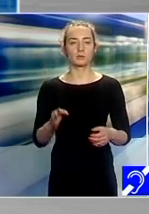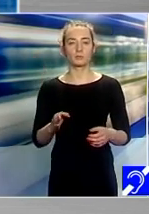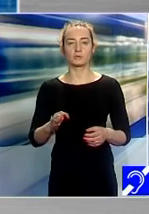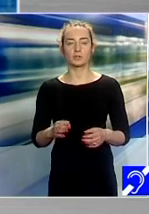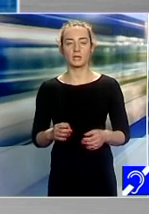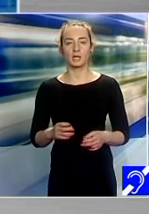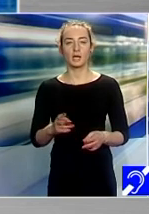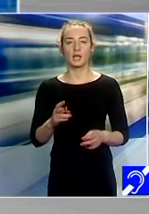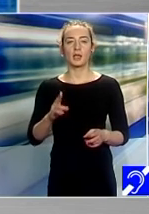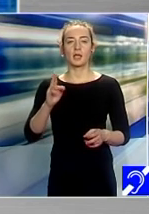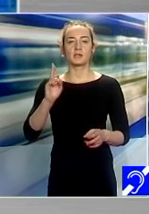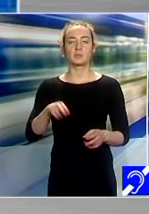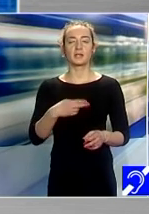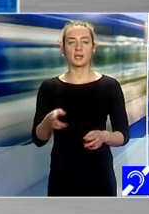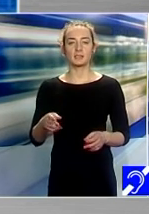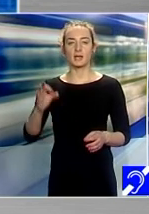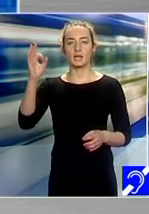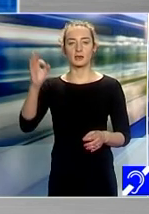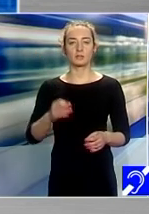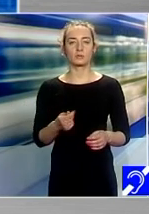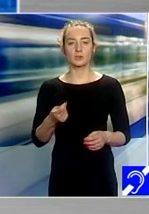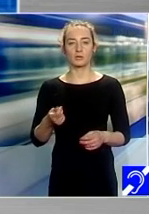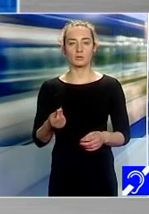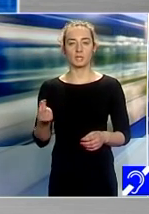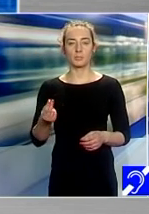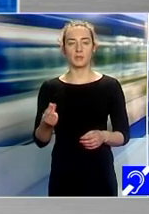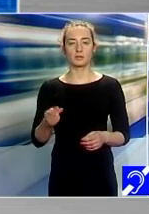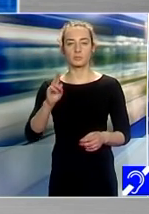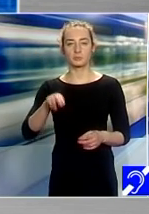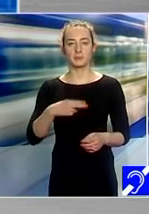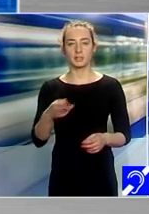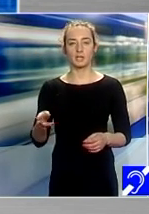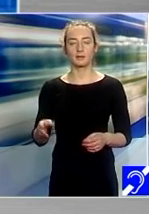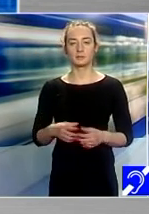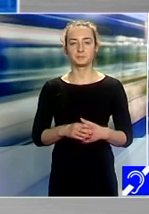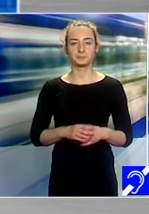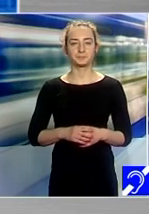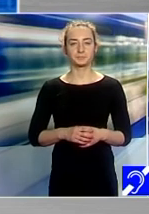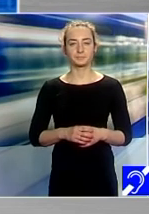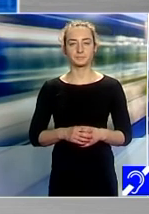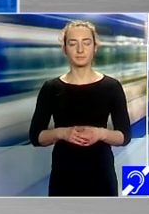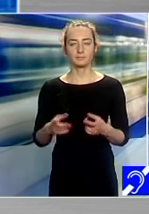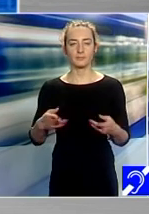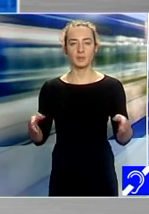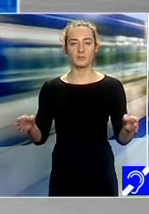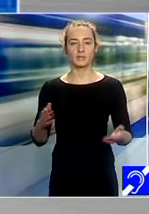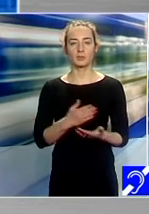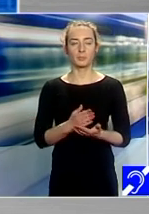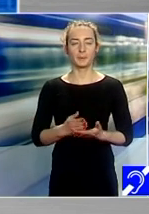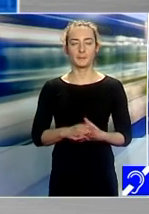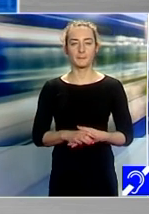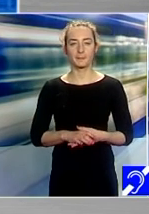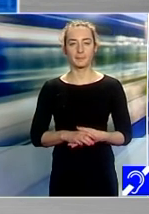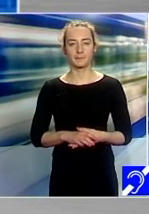durata de spitalizare, reduce costurile pentru spitalizare, pentru medicații și alte treburi de genul acesta. Și, în plus,